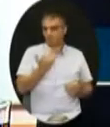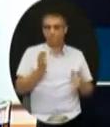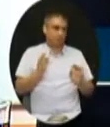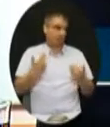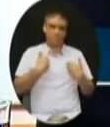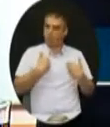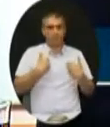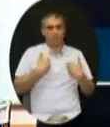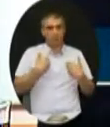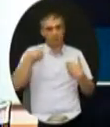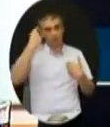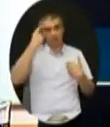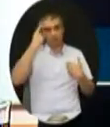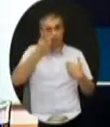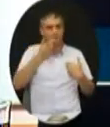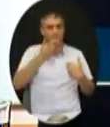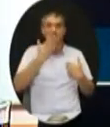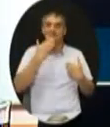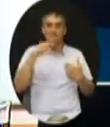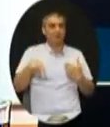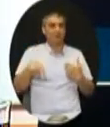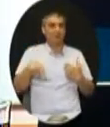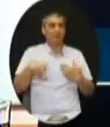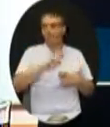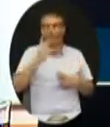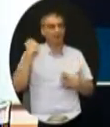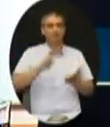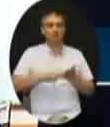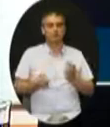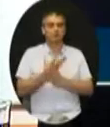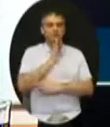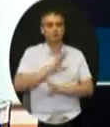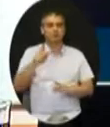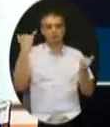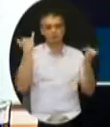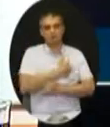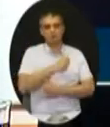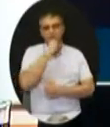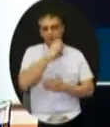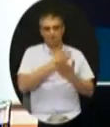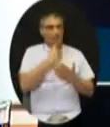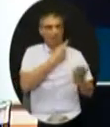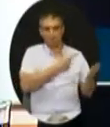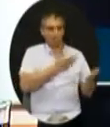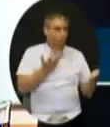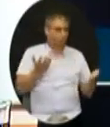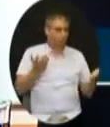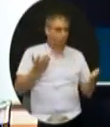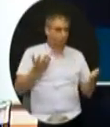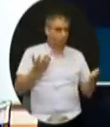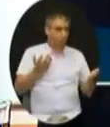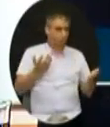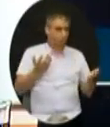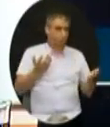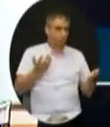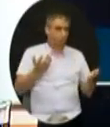בסדר, אנחנו חושבים שלישראל לעולם לא הייתה זכות קיום, זה טעות היסטורית, כמו שנאמר פה,